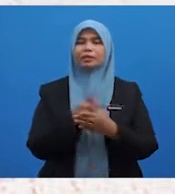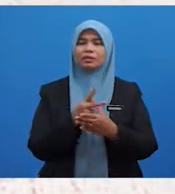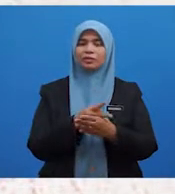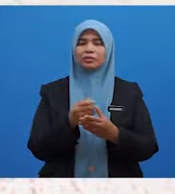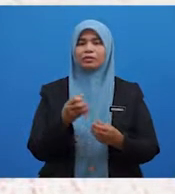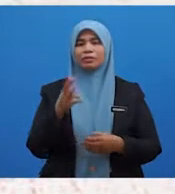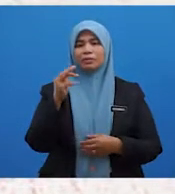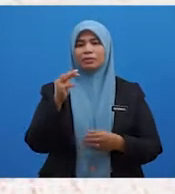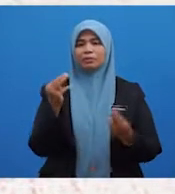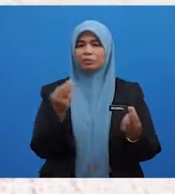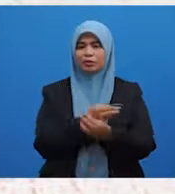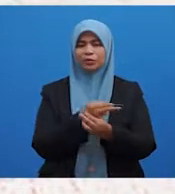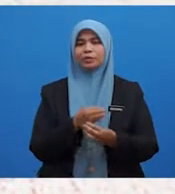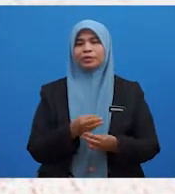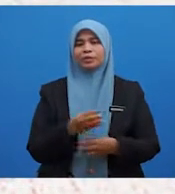ancaman musuh.